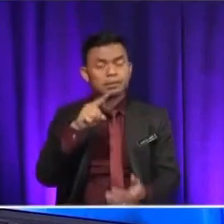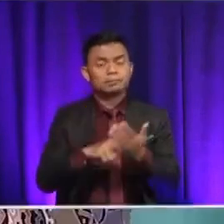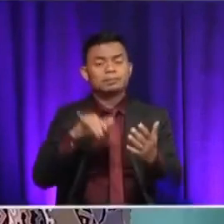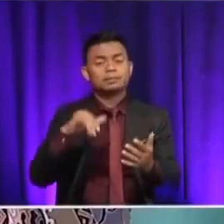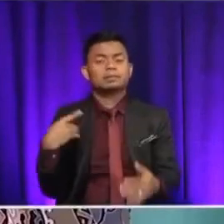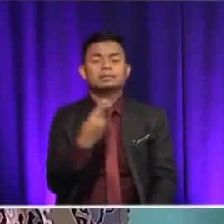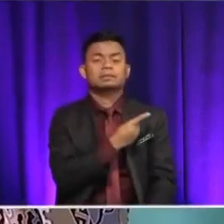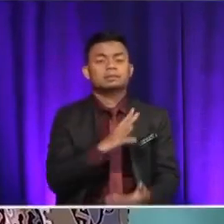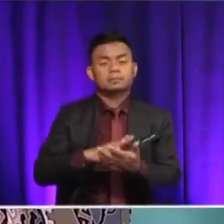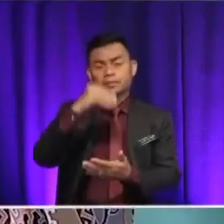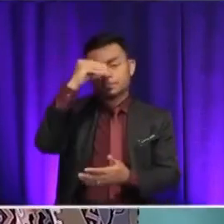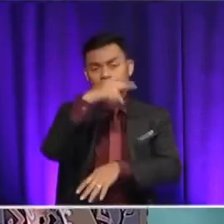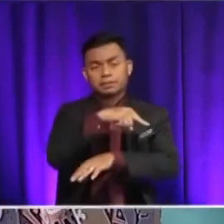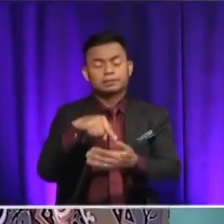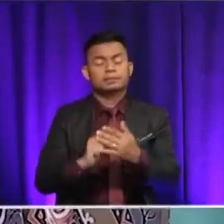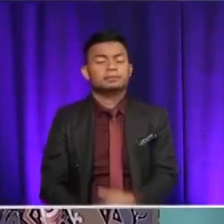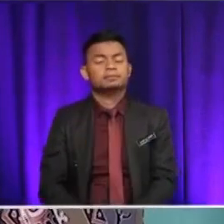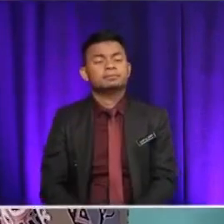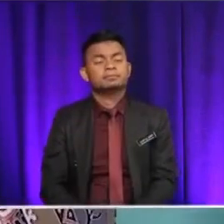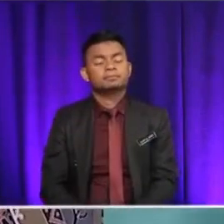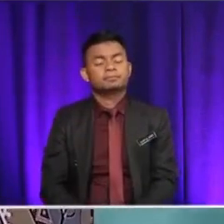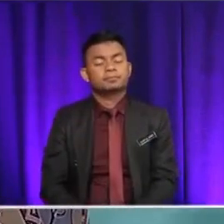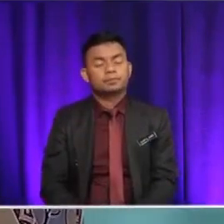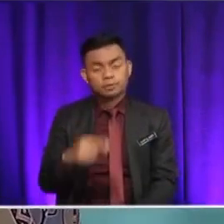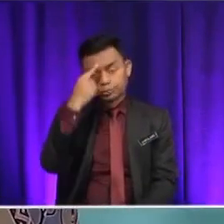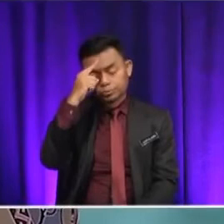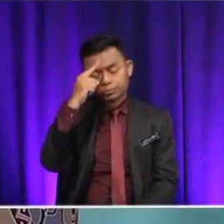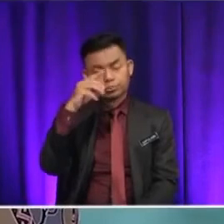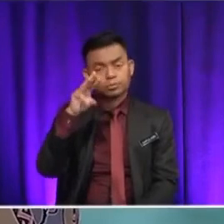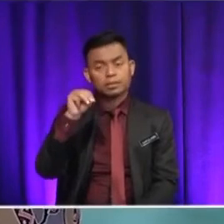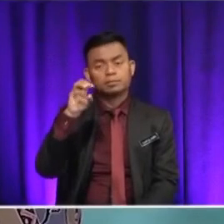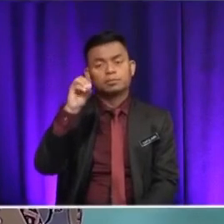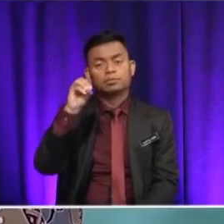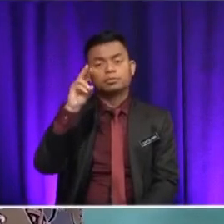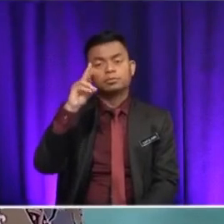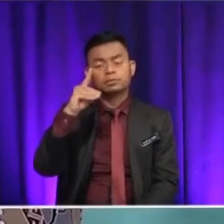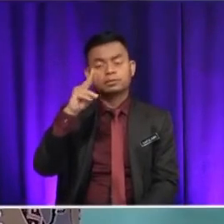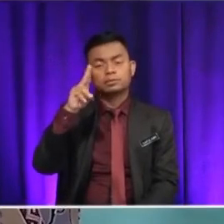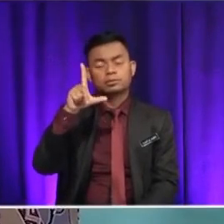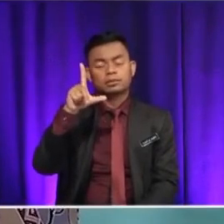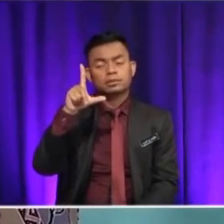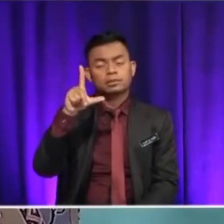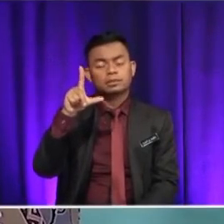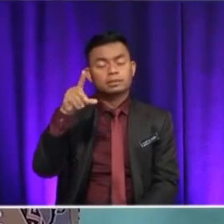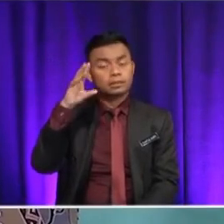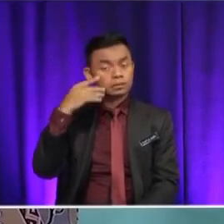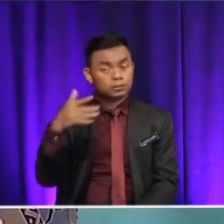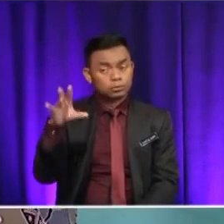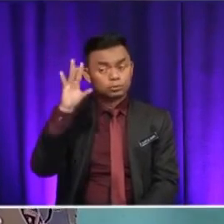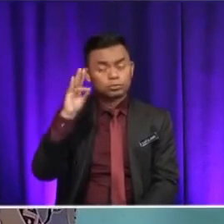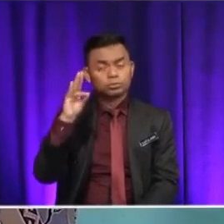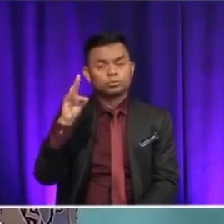hari ini, cikgu. Okey, rumusannya untuk modul 7 ini murid mesti selalu tengok pelan